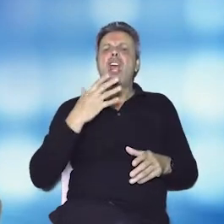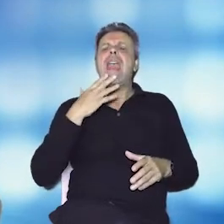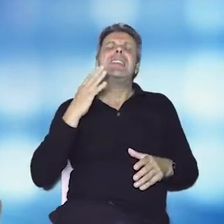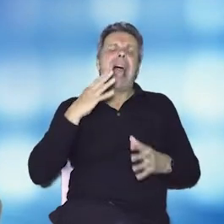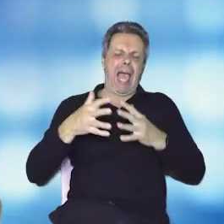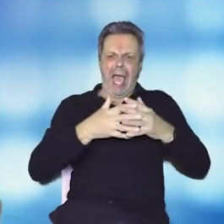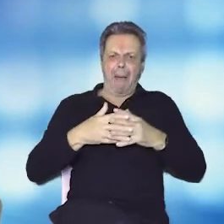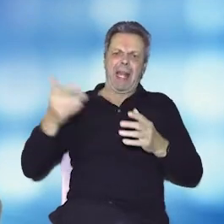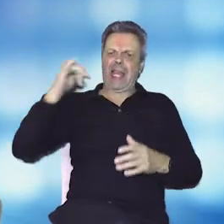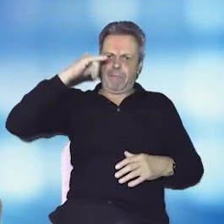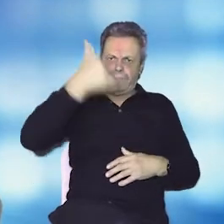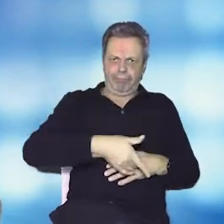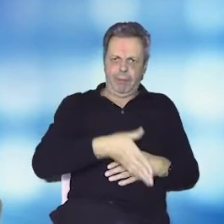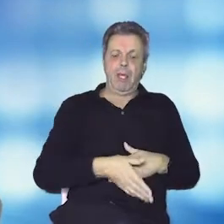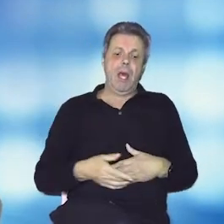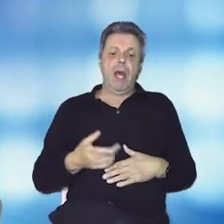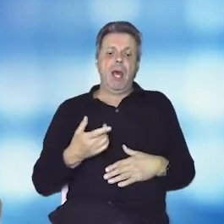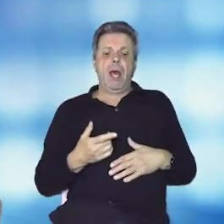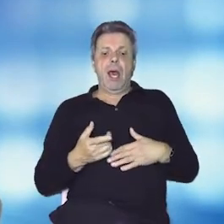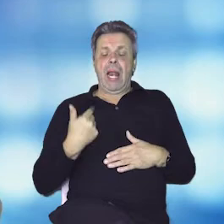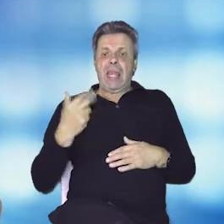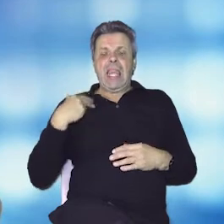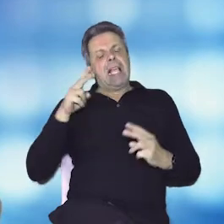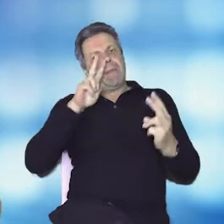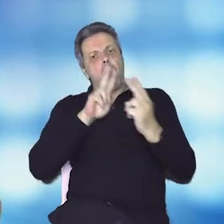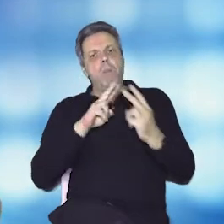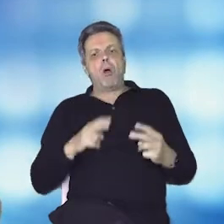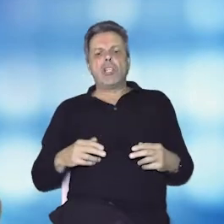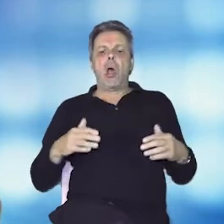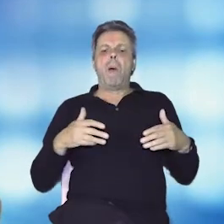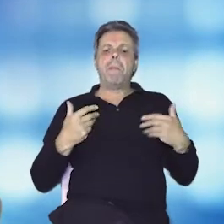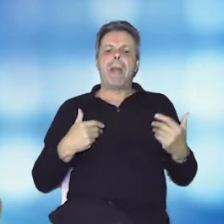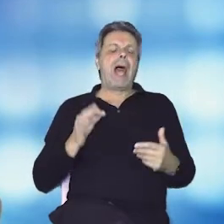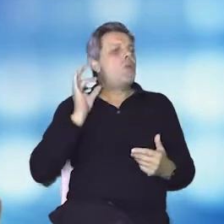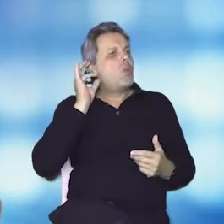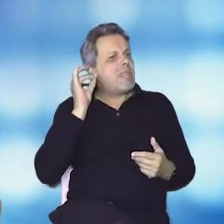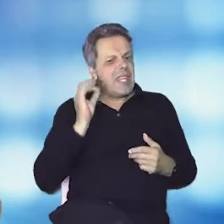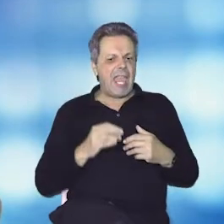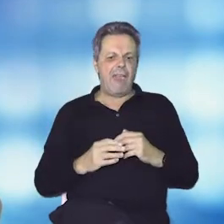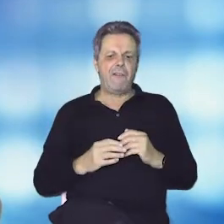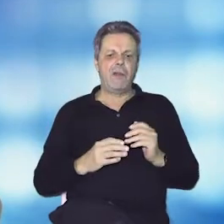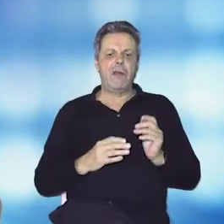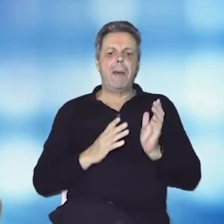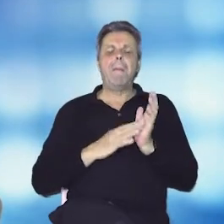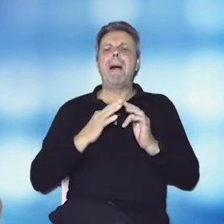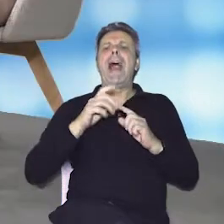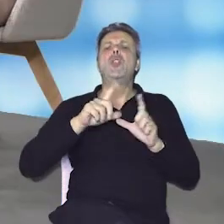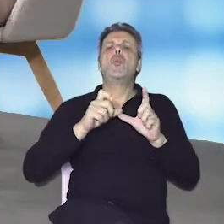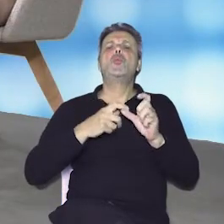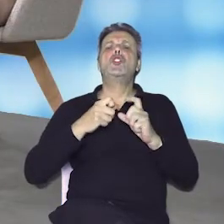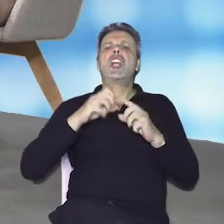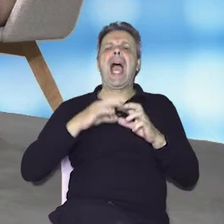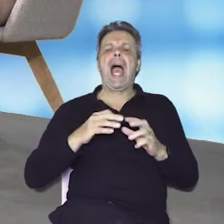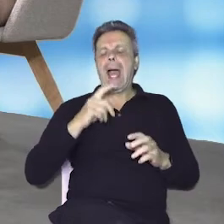Država, ako se ne varam. Ali sam upoznao, recimo, mladu, krasnu djevojku Matuško